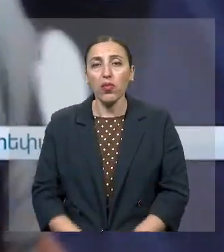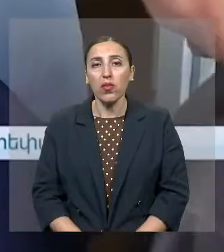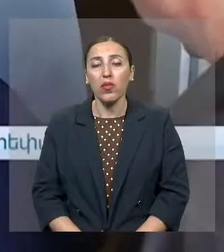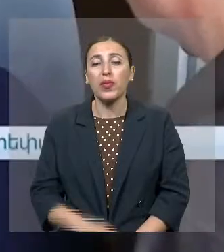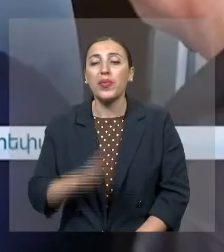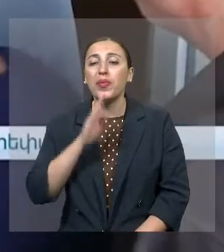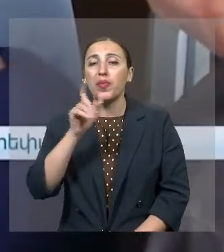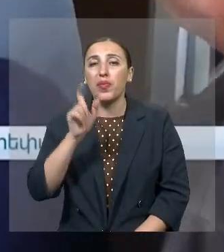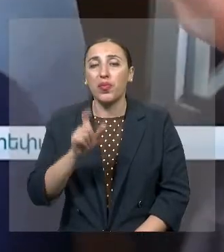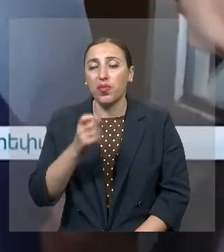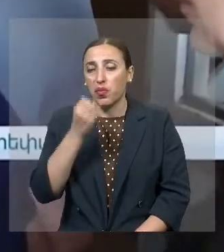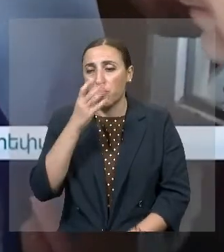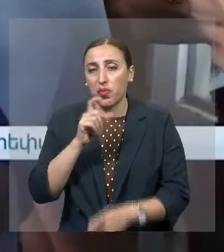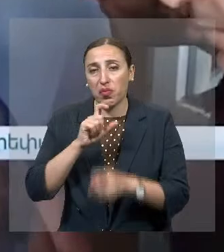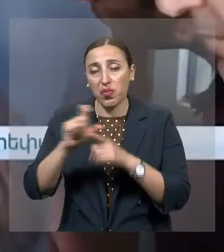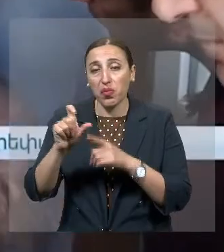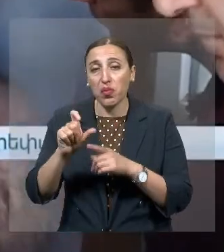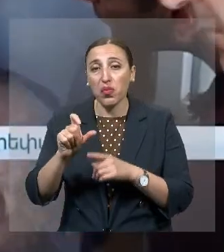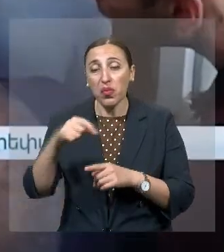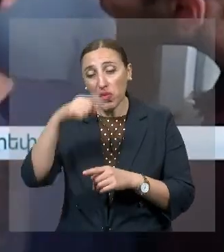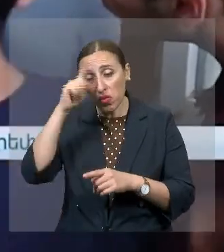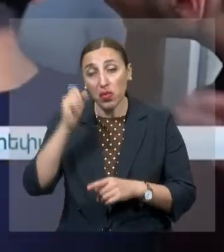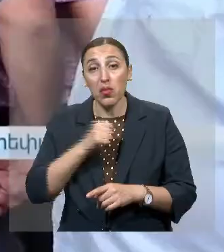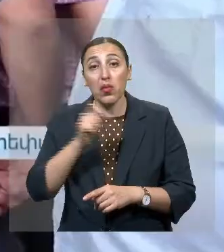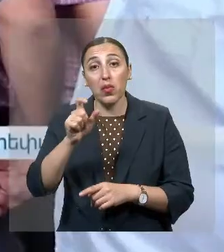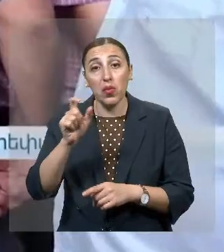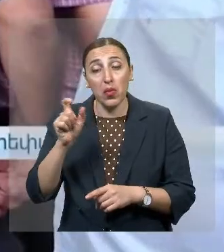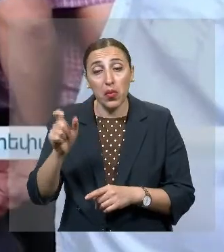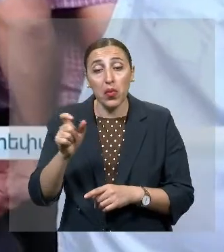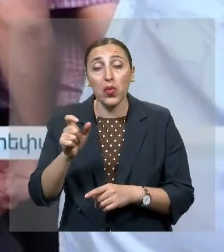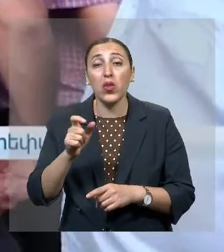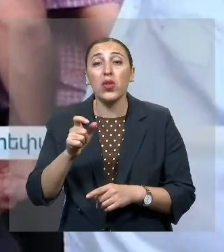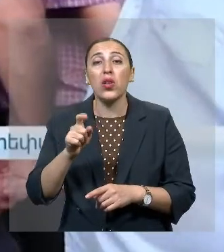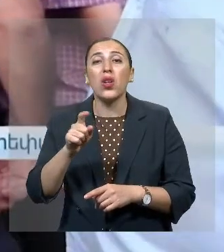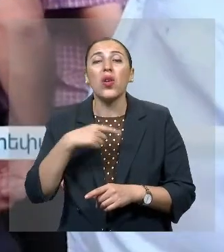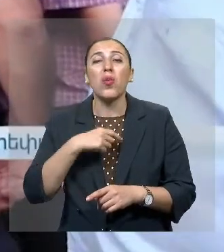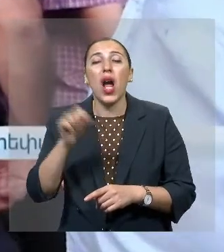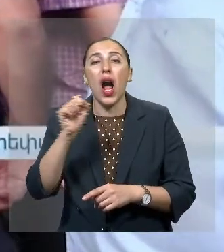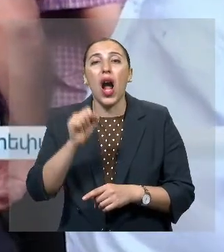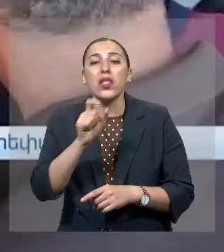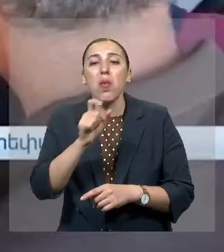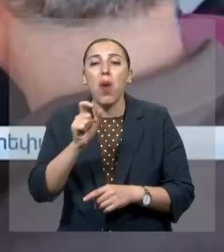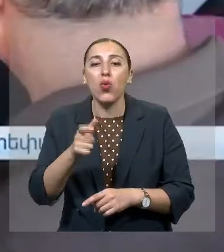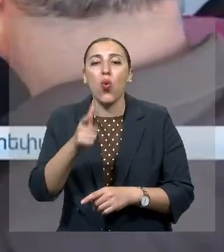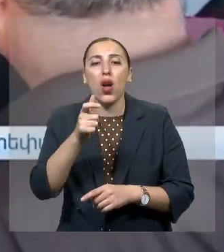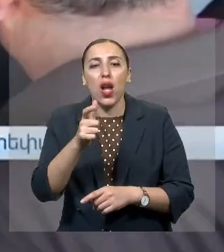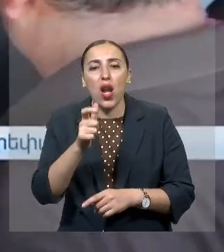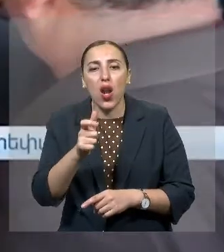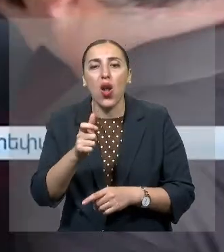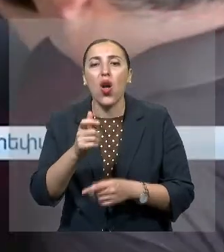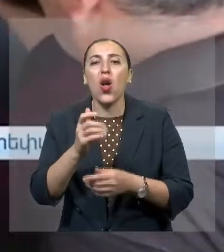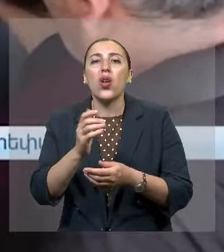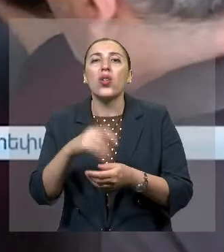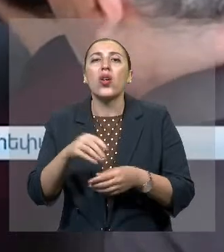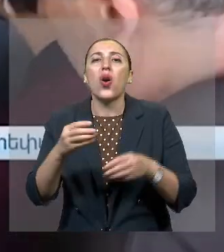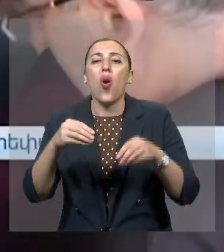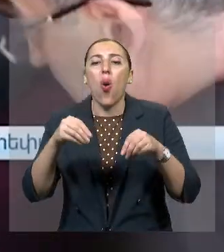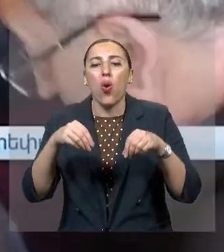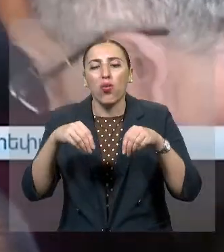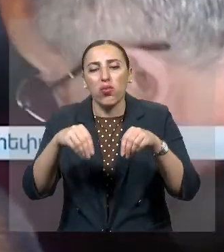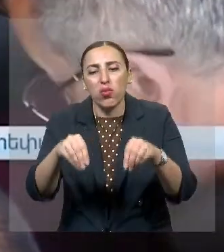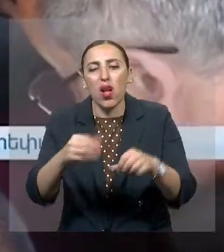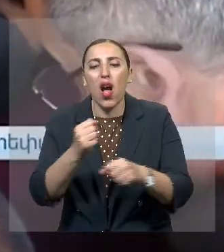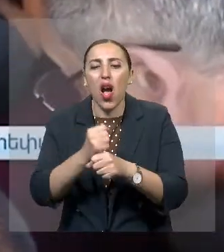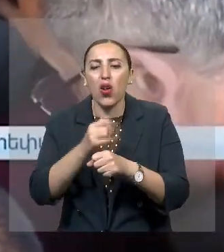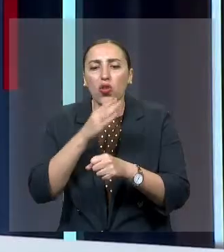ձեր դիպուկահարը կրակում սպանում է մեր ծորենի արտը հնձող կոմբայնավարին, հետո դուք ալյուր եք ուղարկում, չենք ուզում։